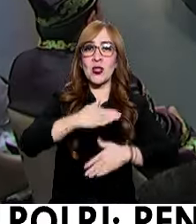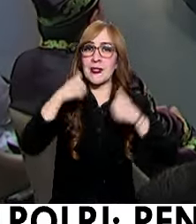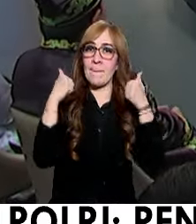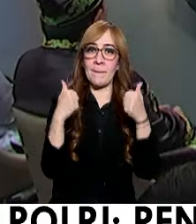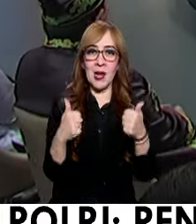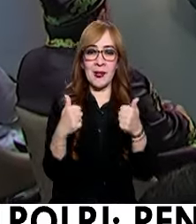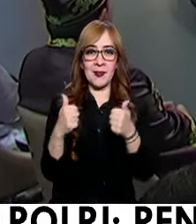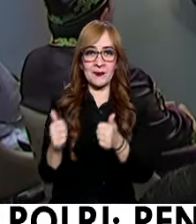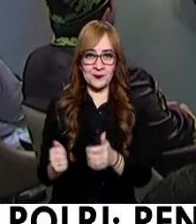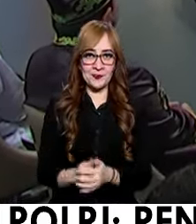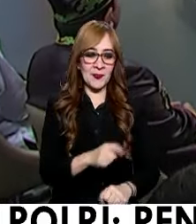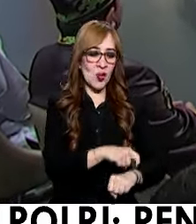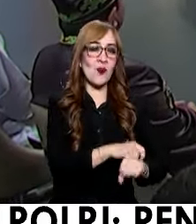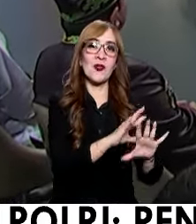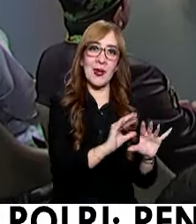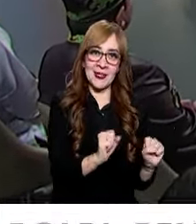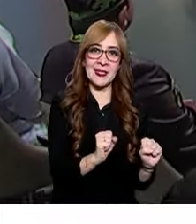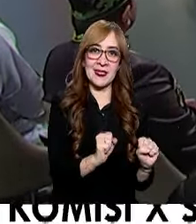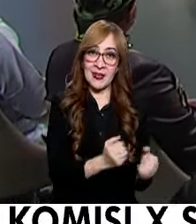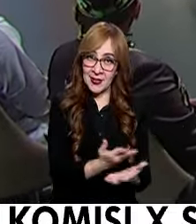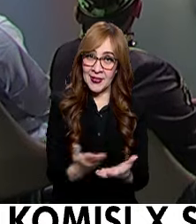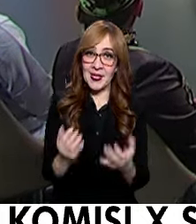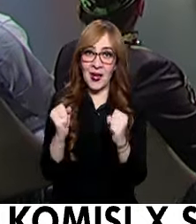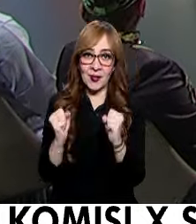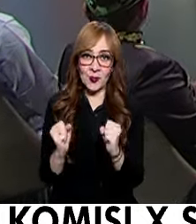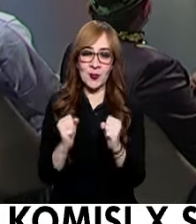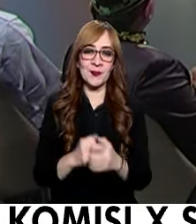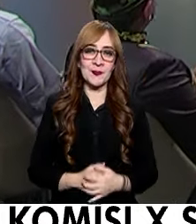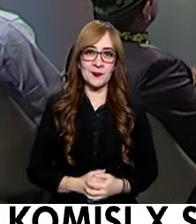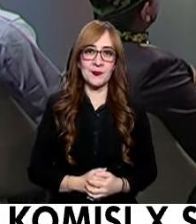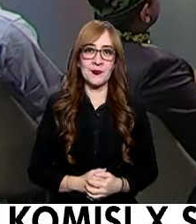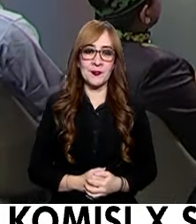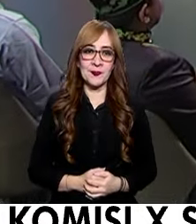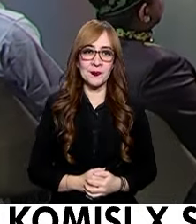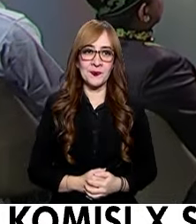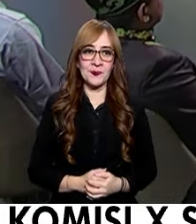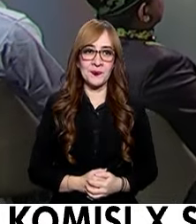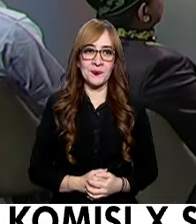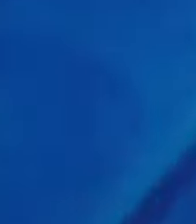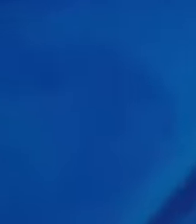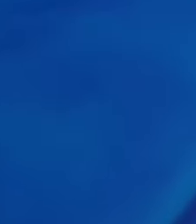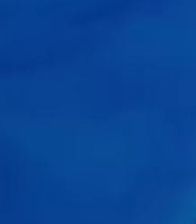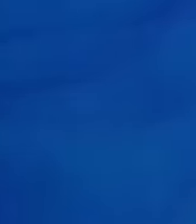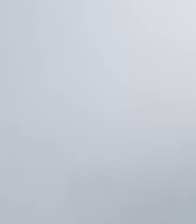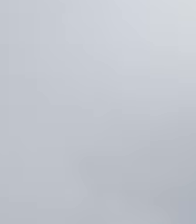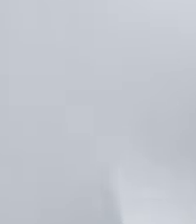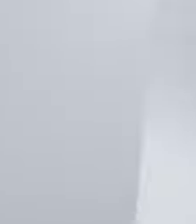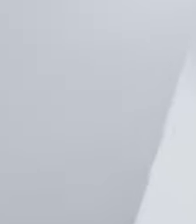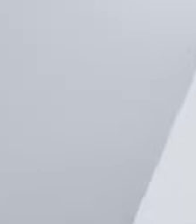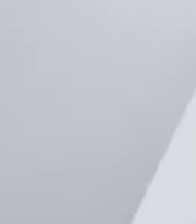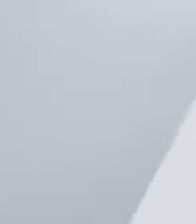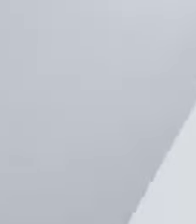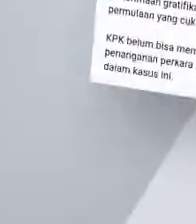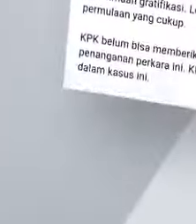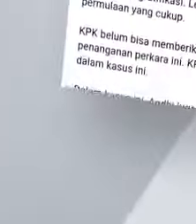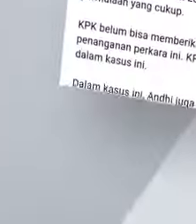Timur paslon 2 kami persilakan untuk duduk kembali Silakan duduk bapak jelajahi cara